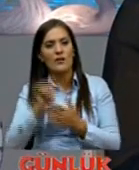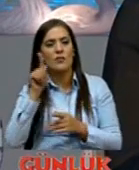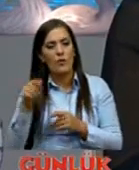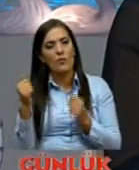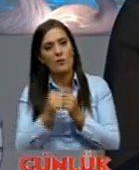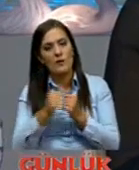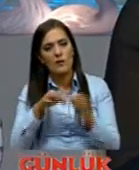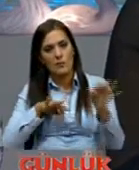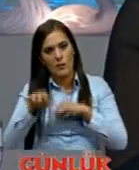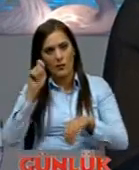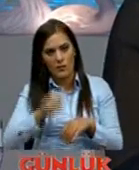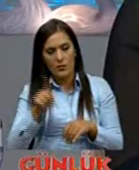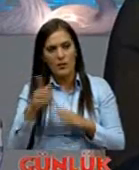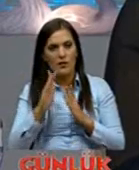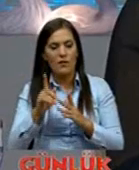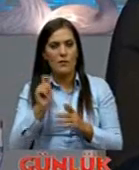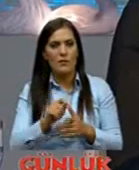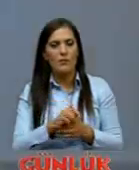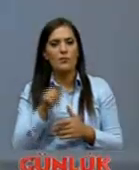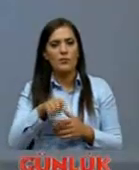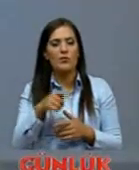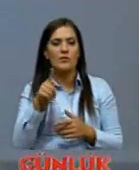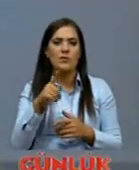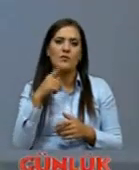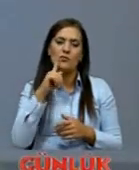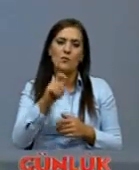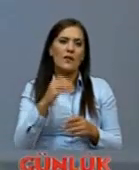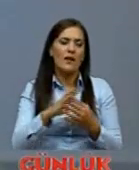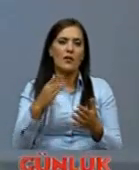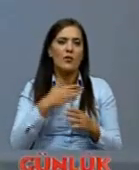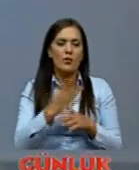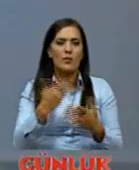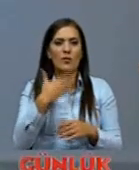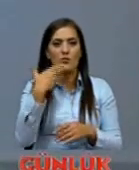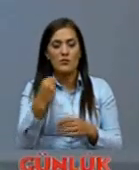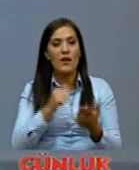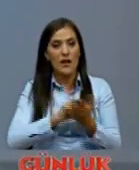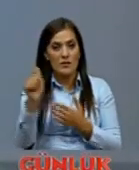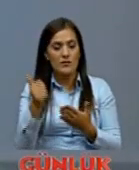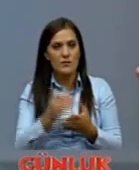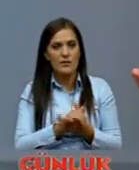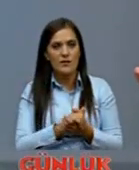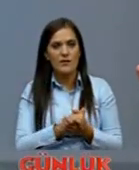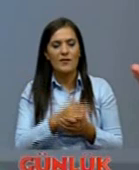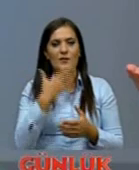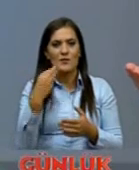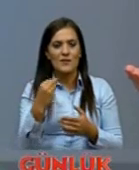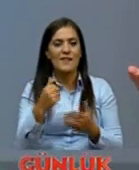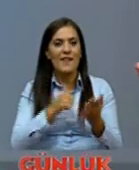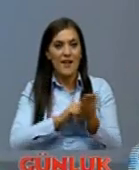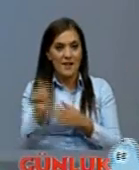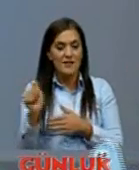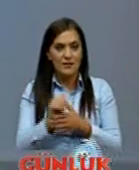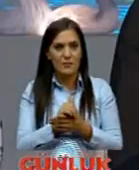şeyi onun eşliğinde. Devam ediyorum. Şimdi tabii bunu sana sormak ne kadar doğru bilmiyorum ama güzellik her şey midir? Güzellik her